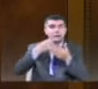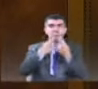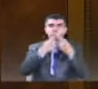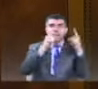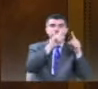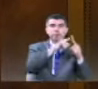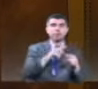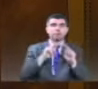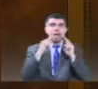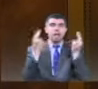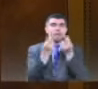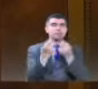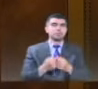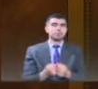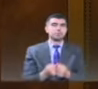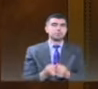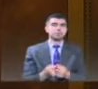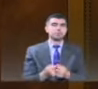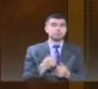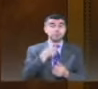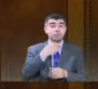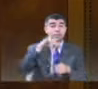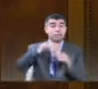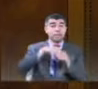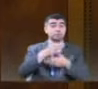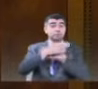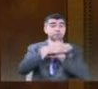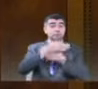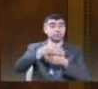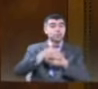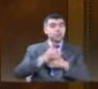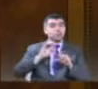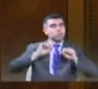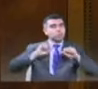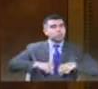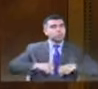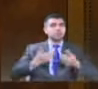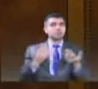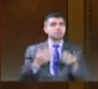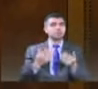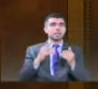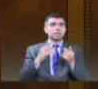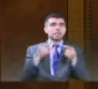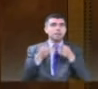الدول. في فريق التجمع الوطني الأحرار ننوه بعمل اللجان المشتركة العليا